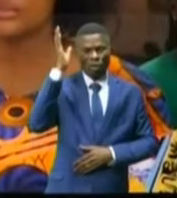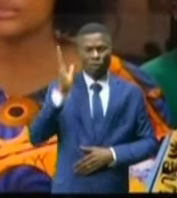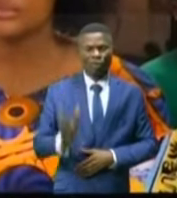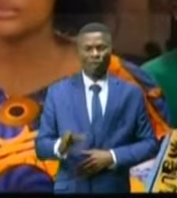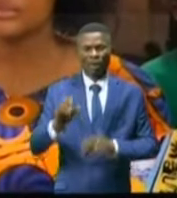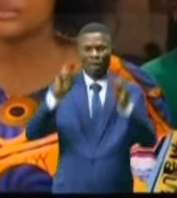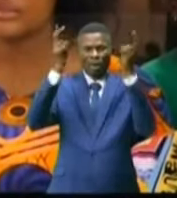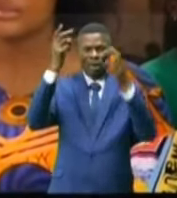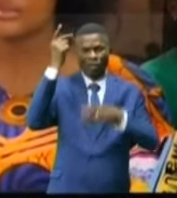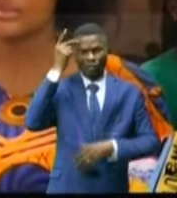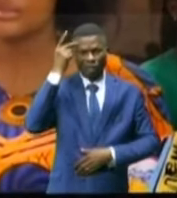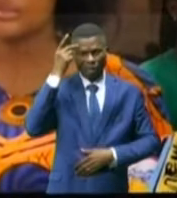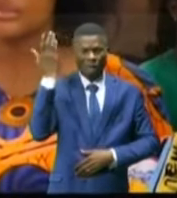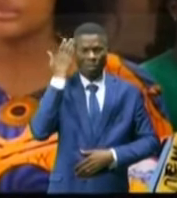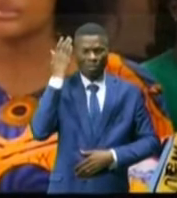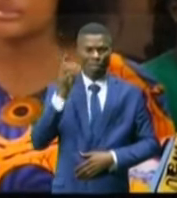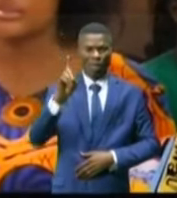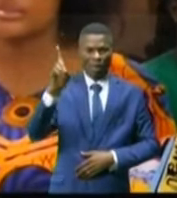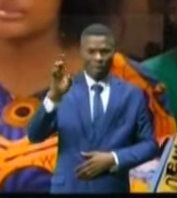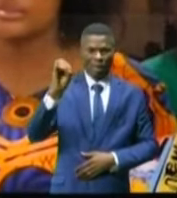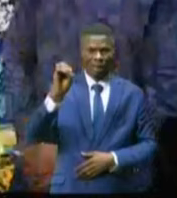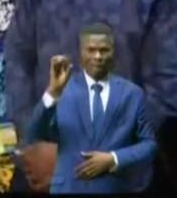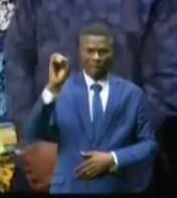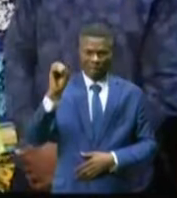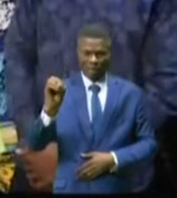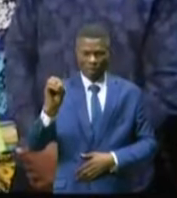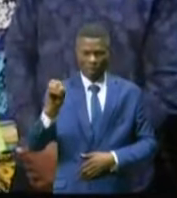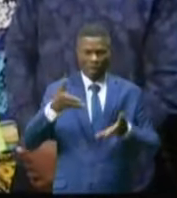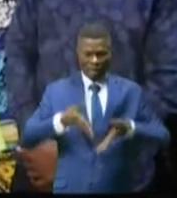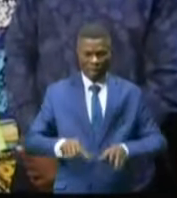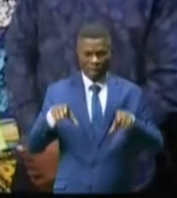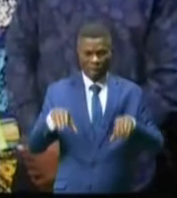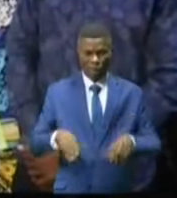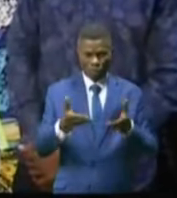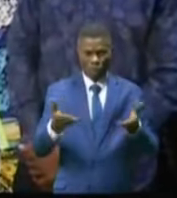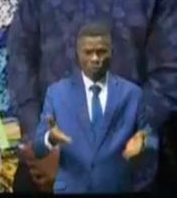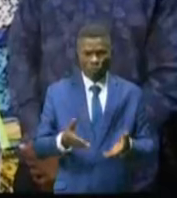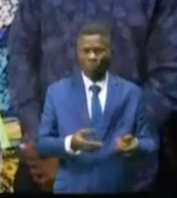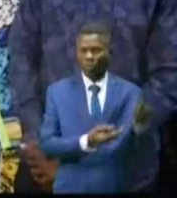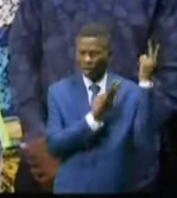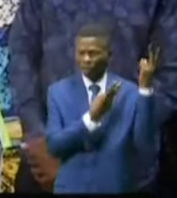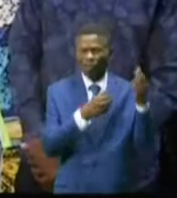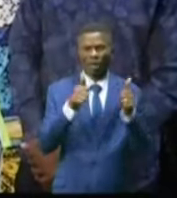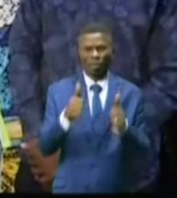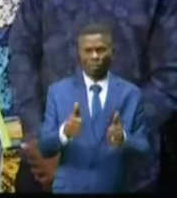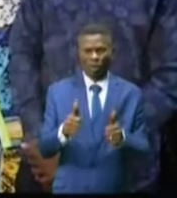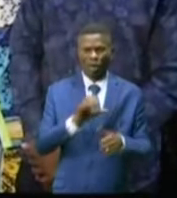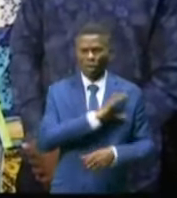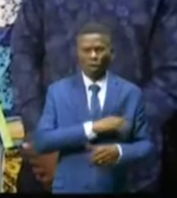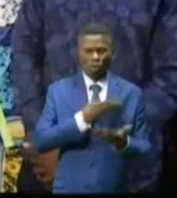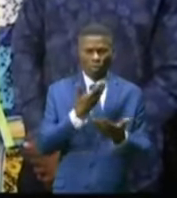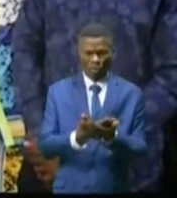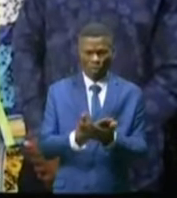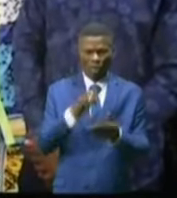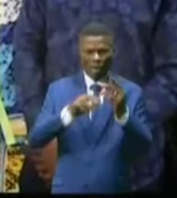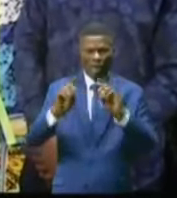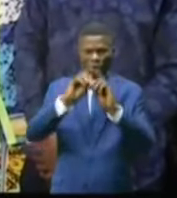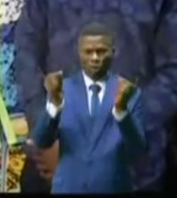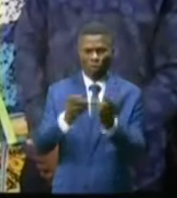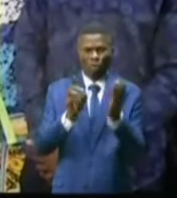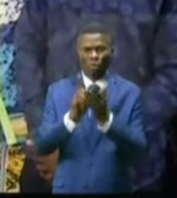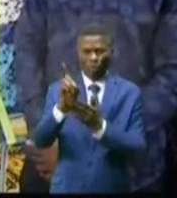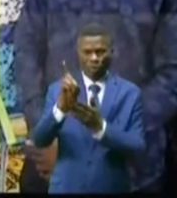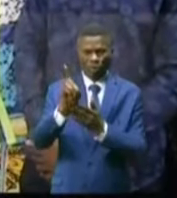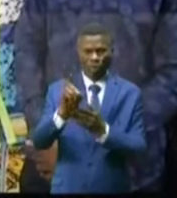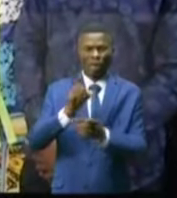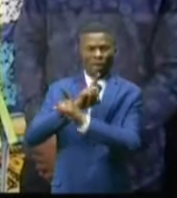Kinshasa. M. Deo Kassongo est un fils maison, quelqu'un aux valeurs positives, ancré dans la dynamique de développement et